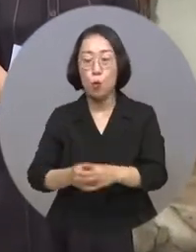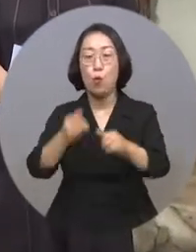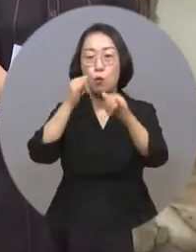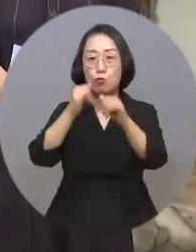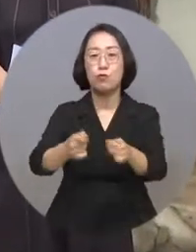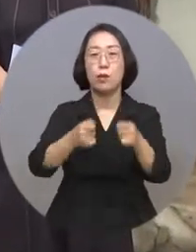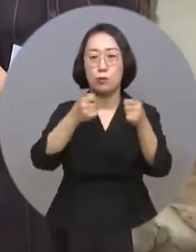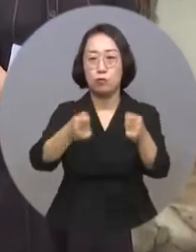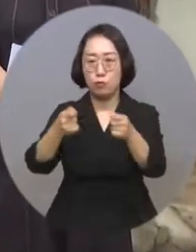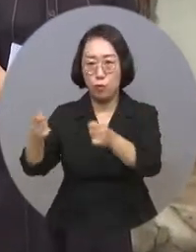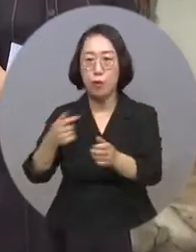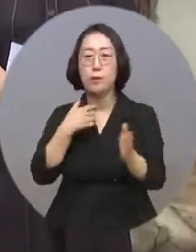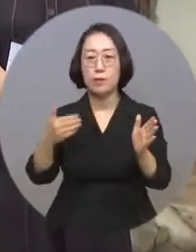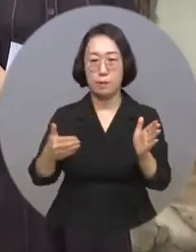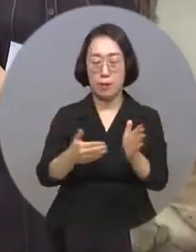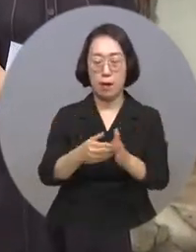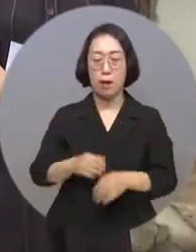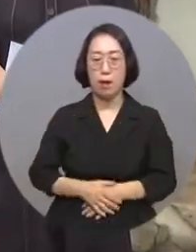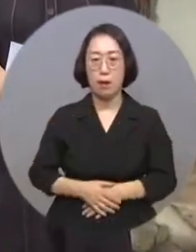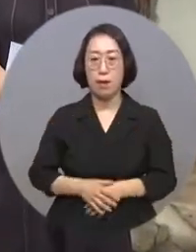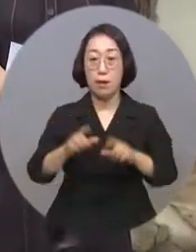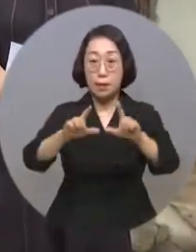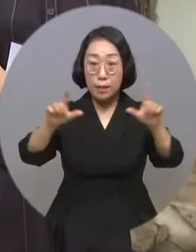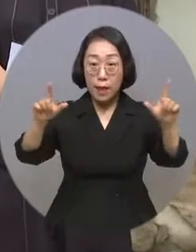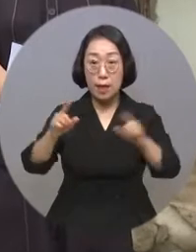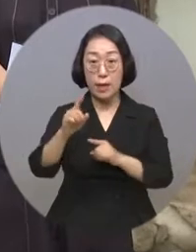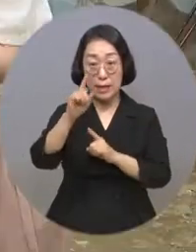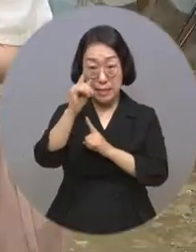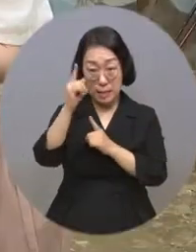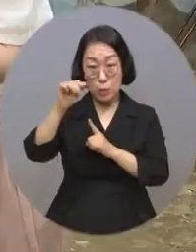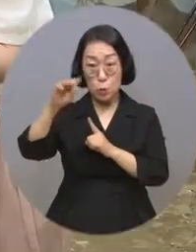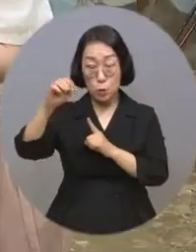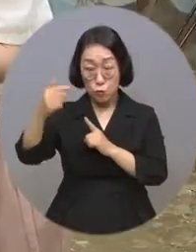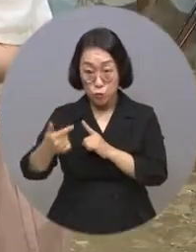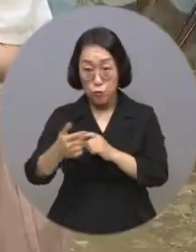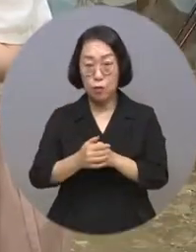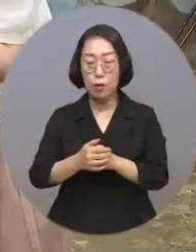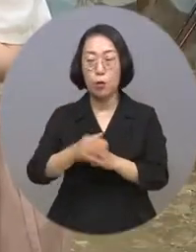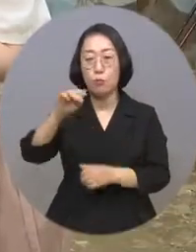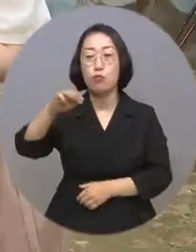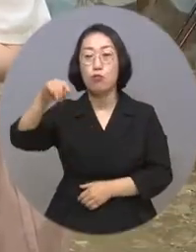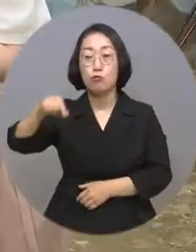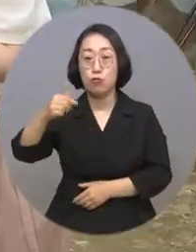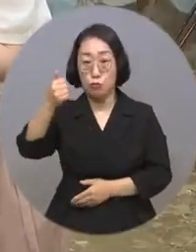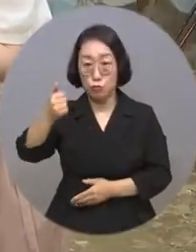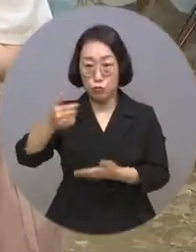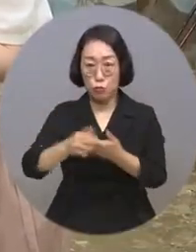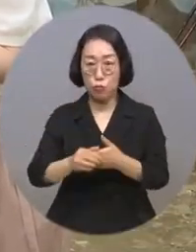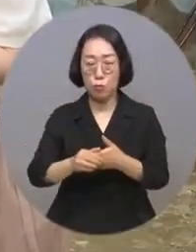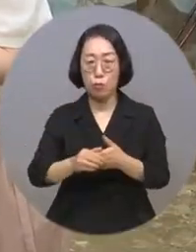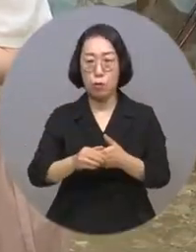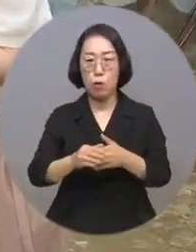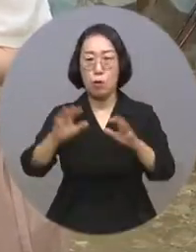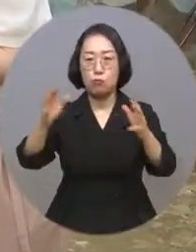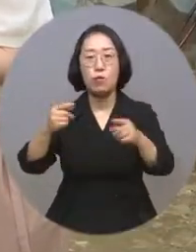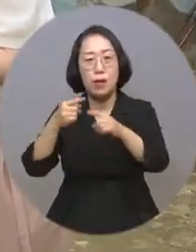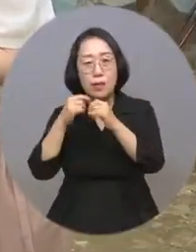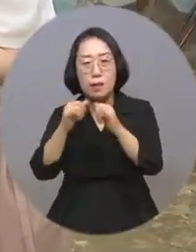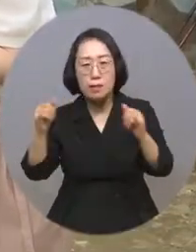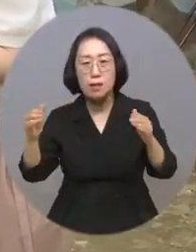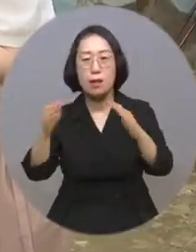수여식을 개최했습니다. 이날 이종훈 장수부군수는 국가유공자 유족인 조봉혜 씨 집을